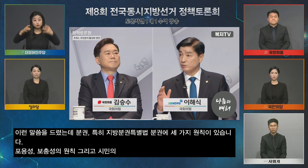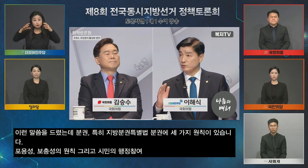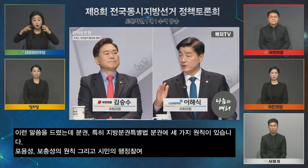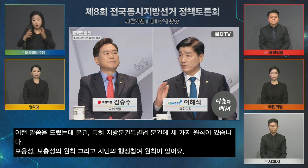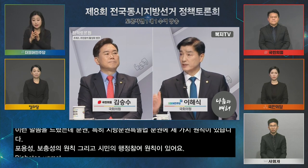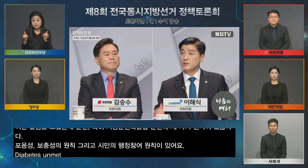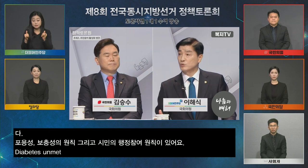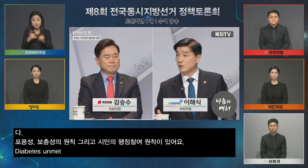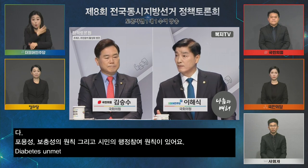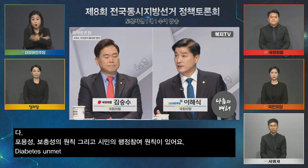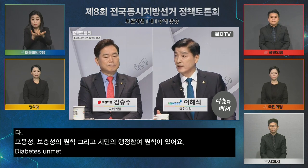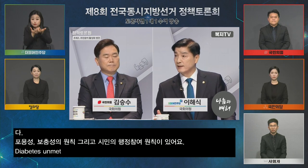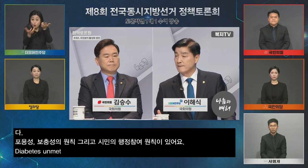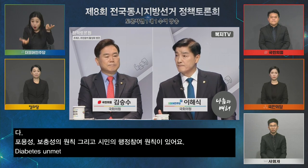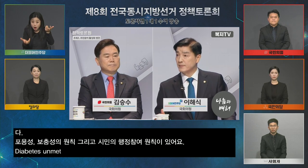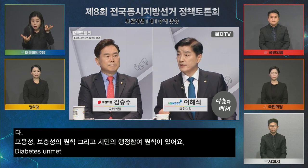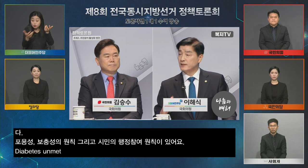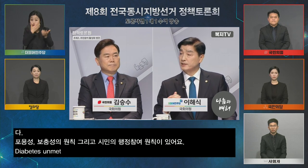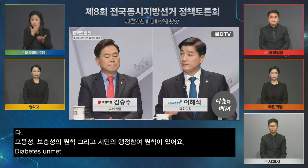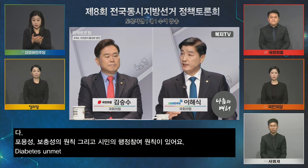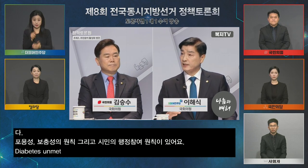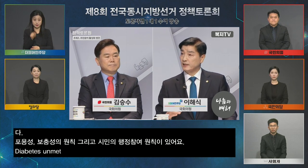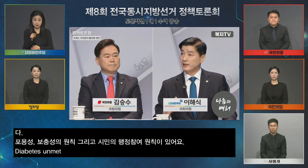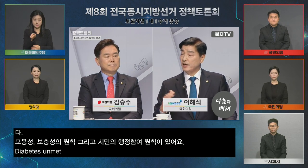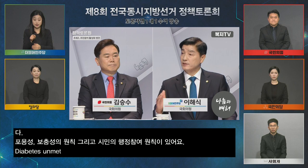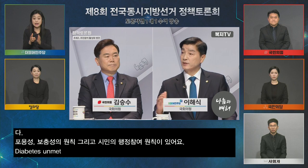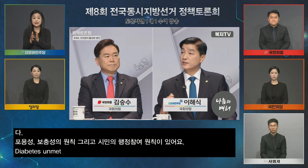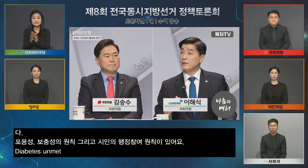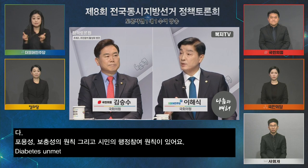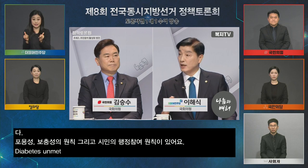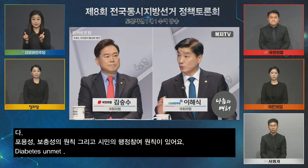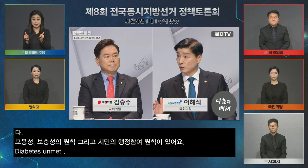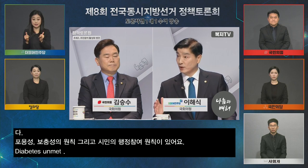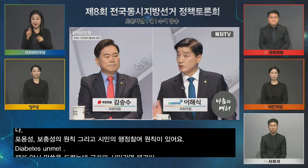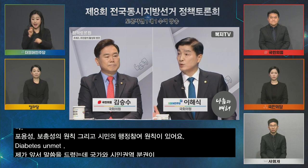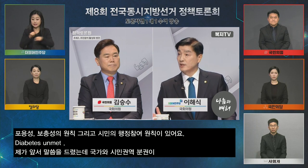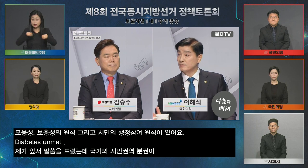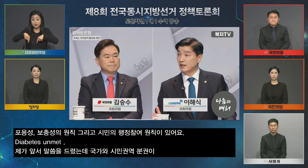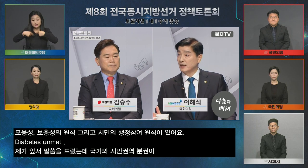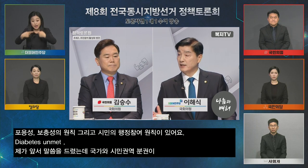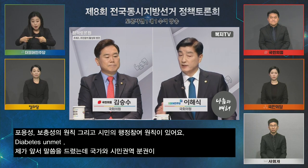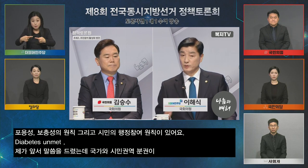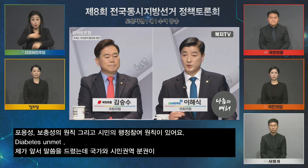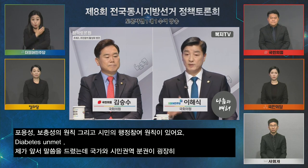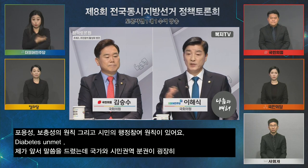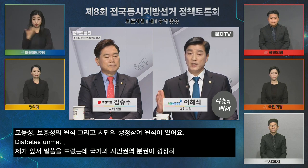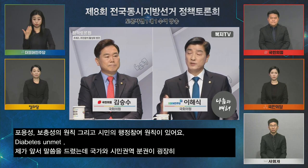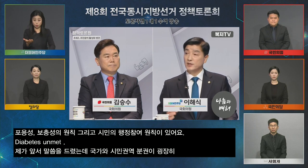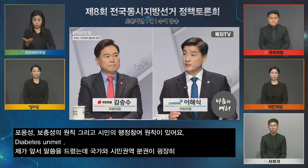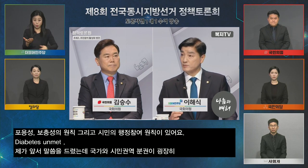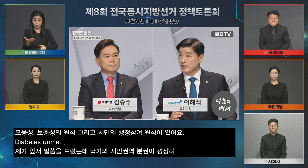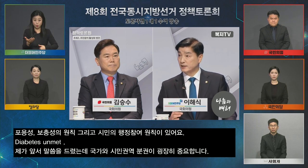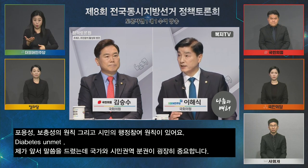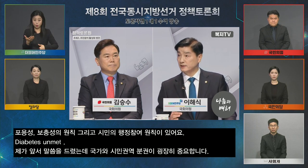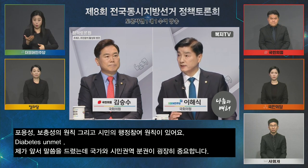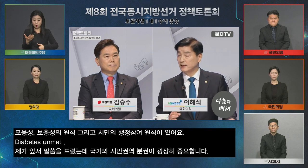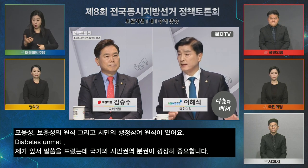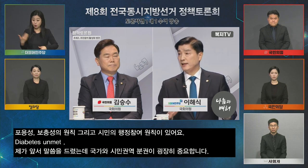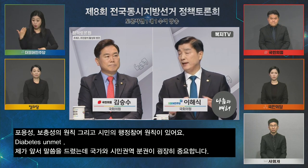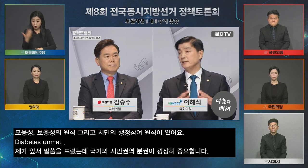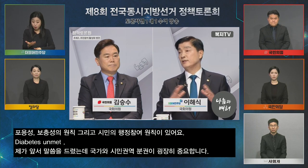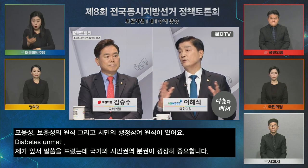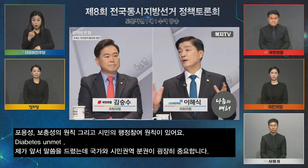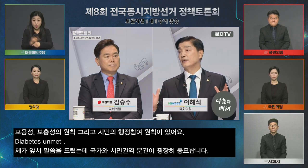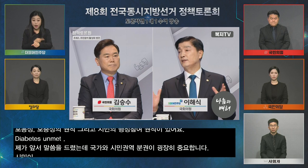시민관의 분권이 굉장히 중요합니다. 시민이 행정에 참여하도록 해줘야 됩니다. 그리고 시민의 행정에 참여할 때는